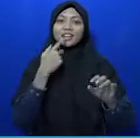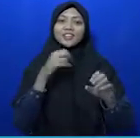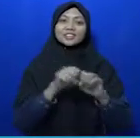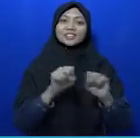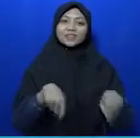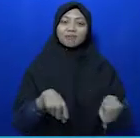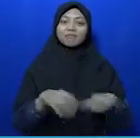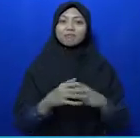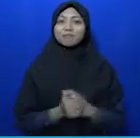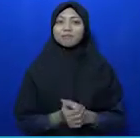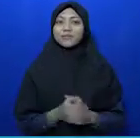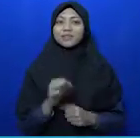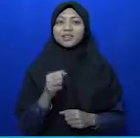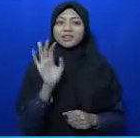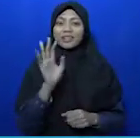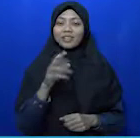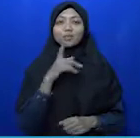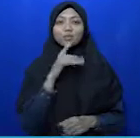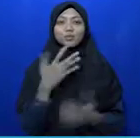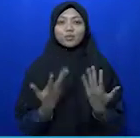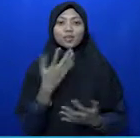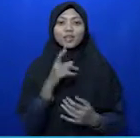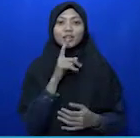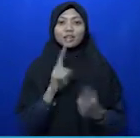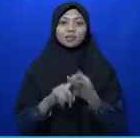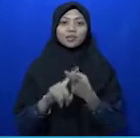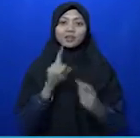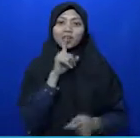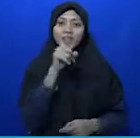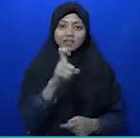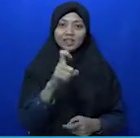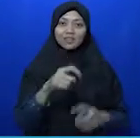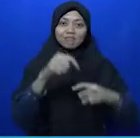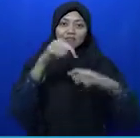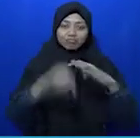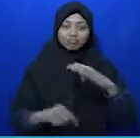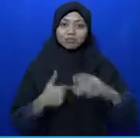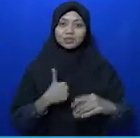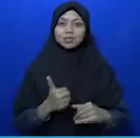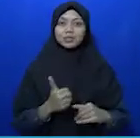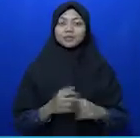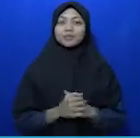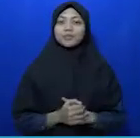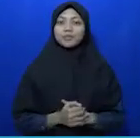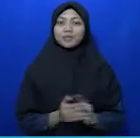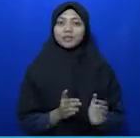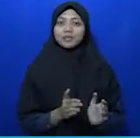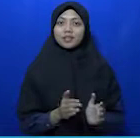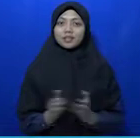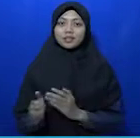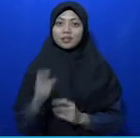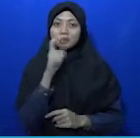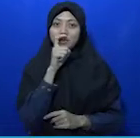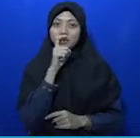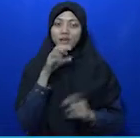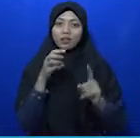bisa menanyakan lebih detail lagi. Dan berikutnya kita beri kesempatan Pak Fahmi tadi untuk menjelaskan